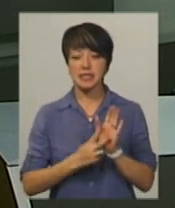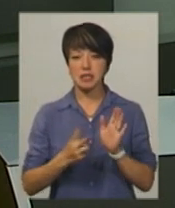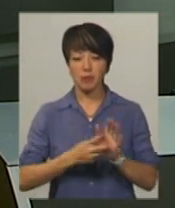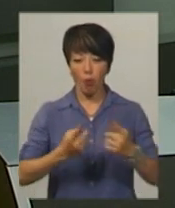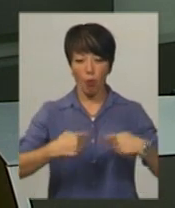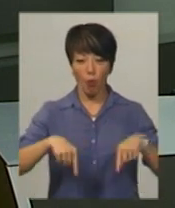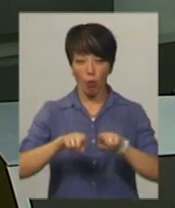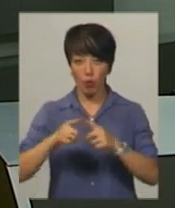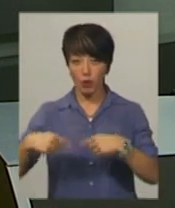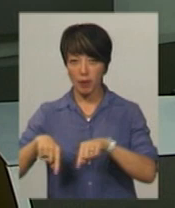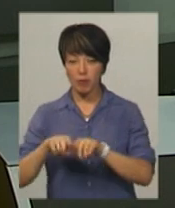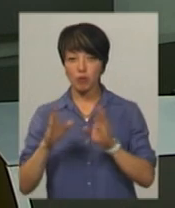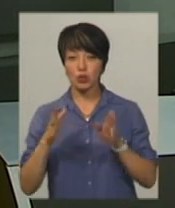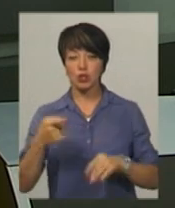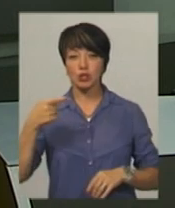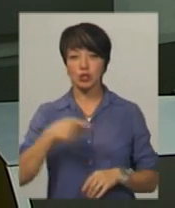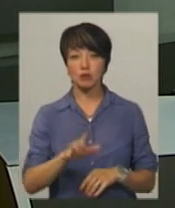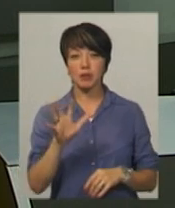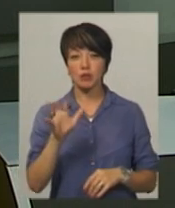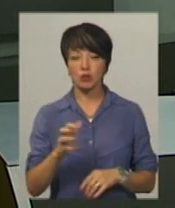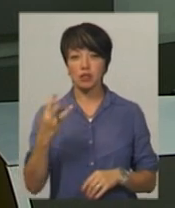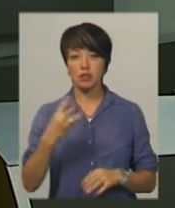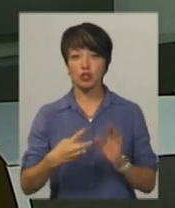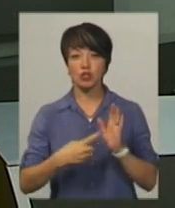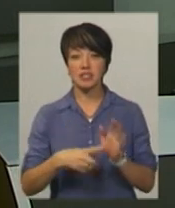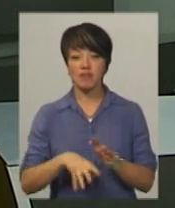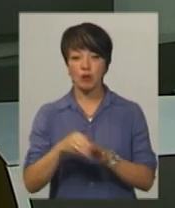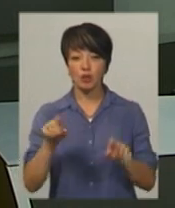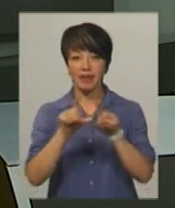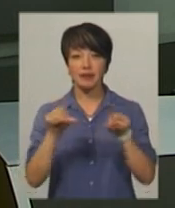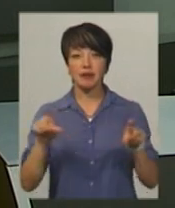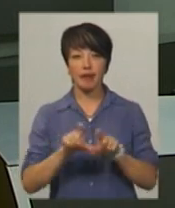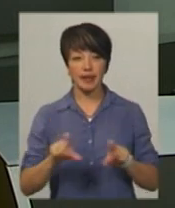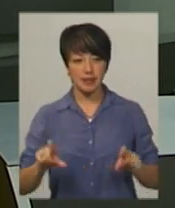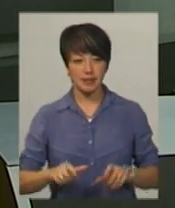виборчих округів, на яких працюватимуть 1536 виборчих дільниць.